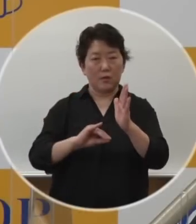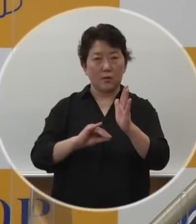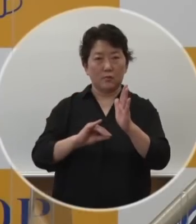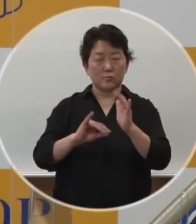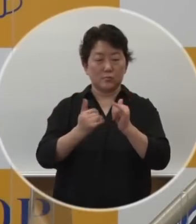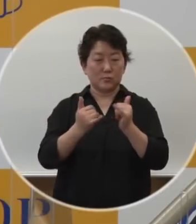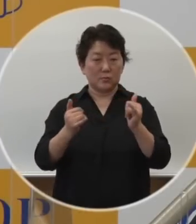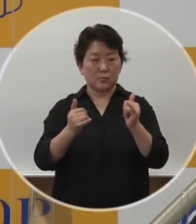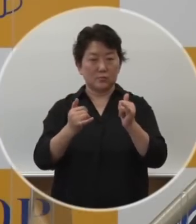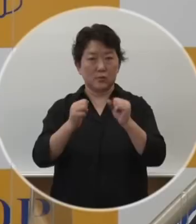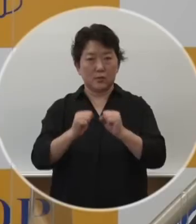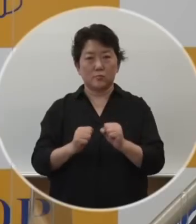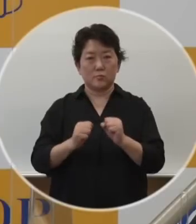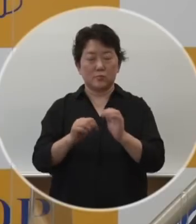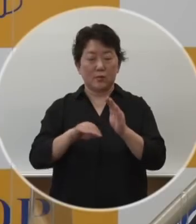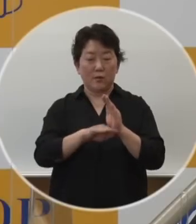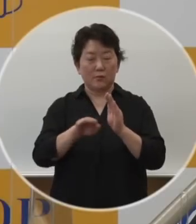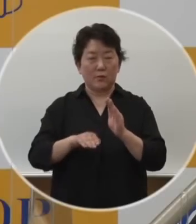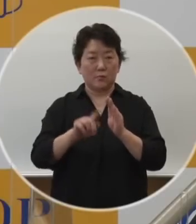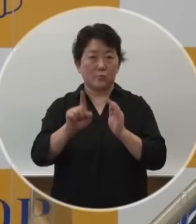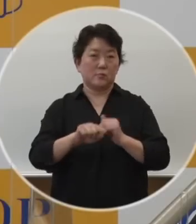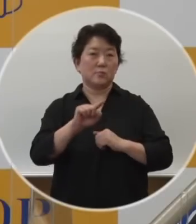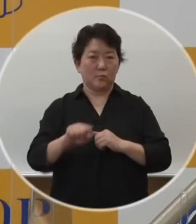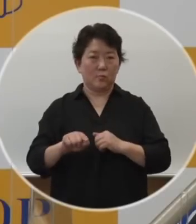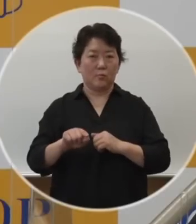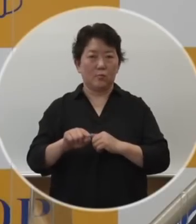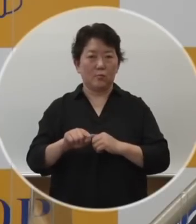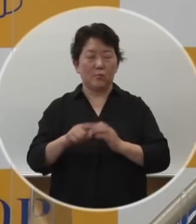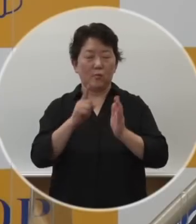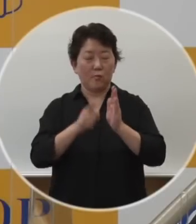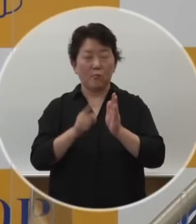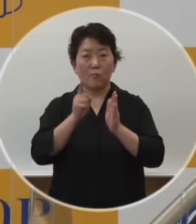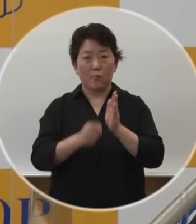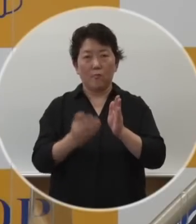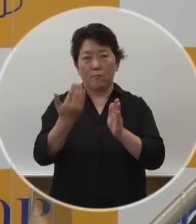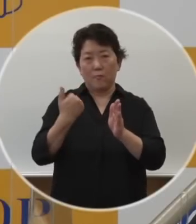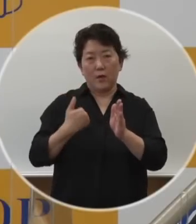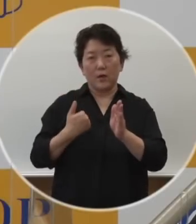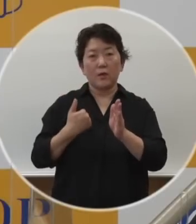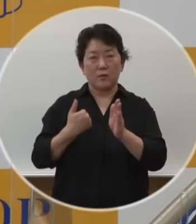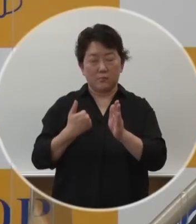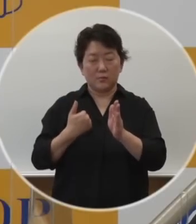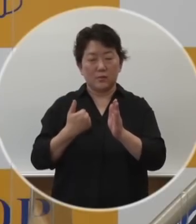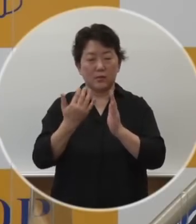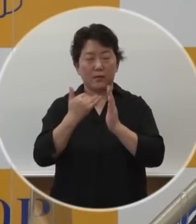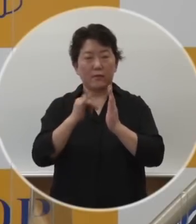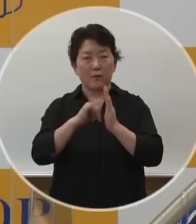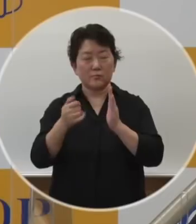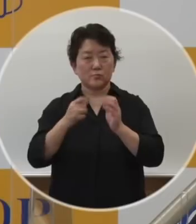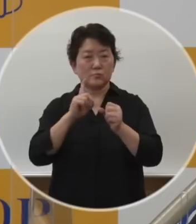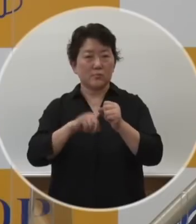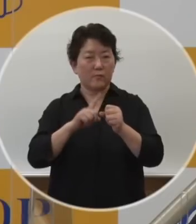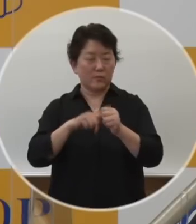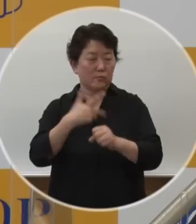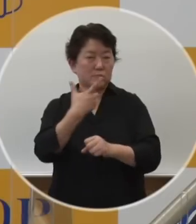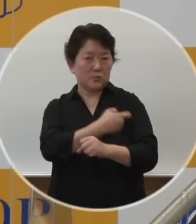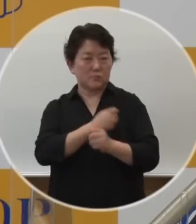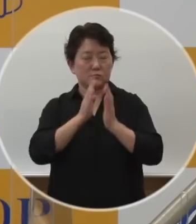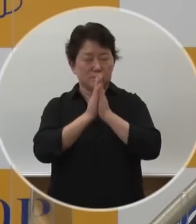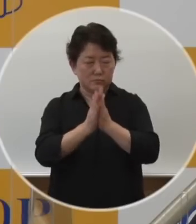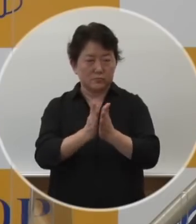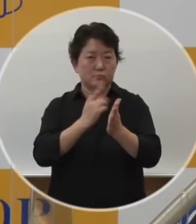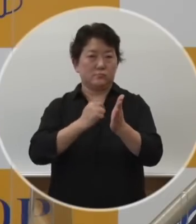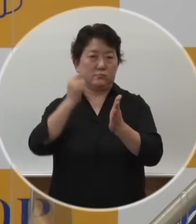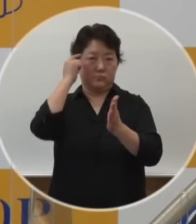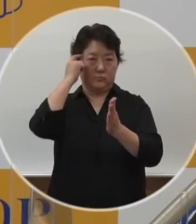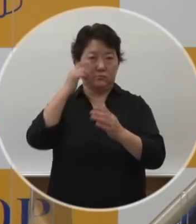られる方は、ご家族のためにもお盆前のワクチン接種をお勧めをさせていただきたいと思